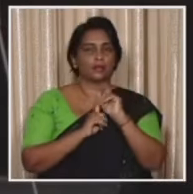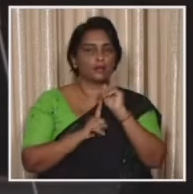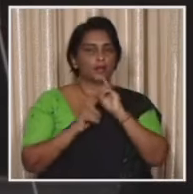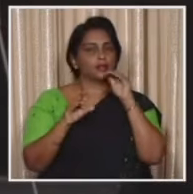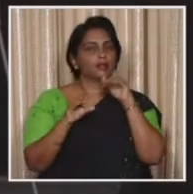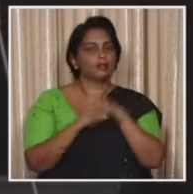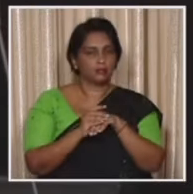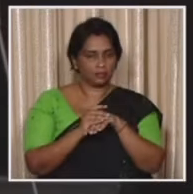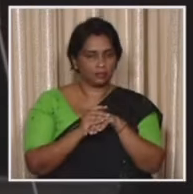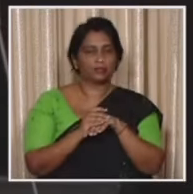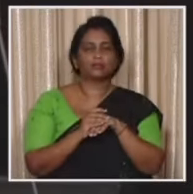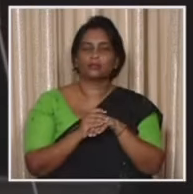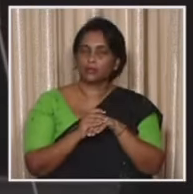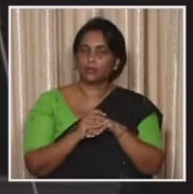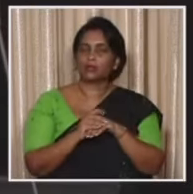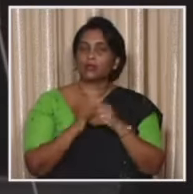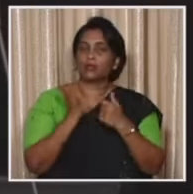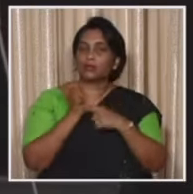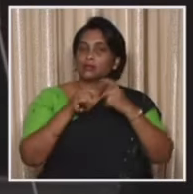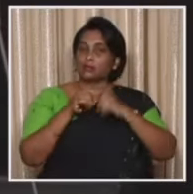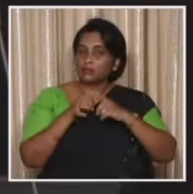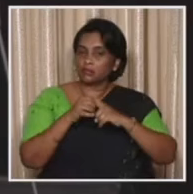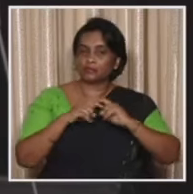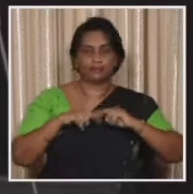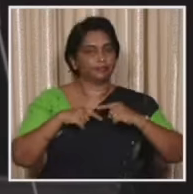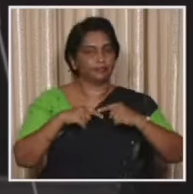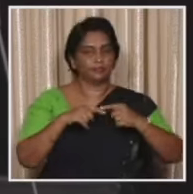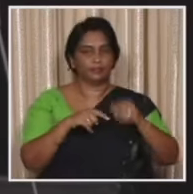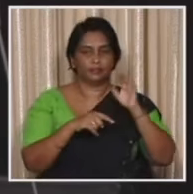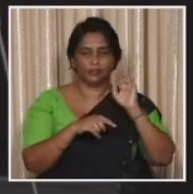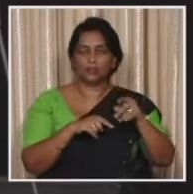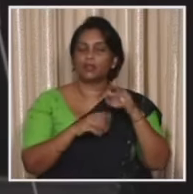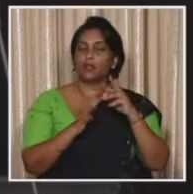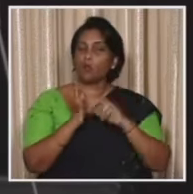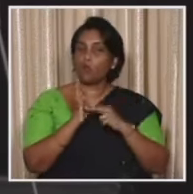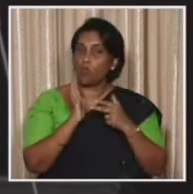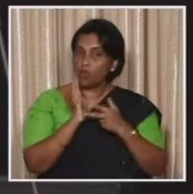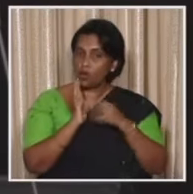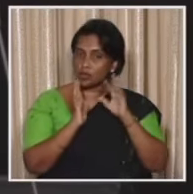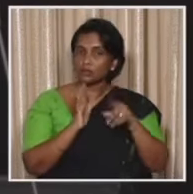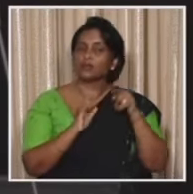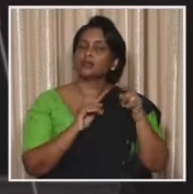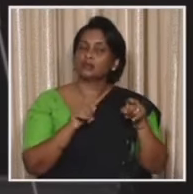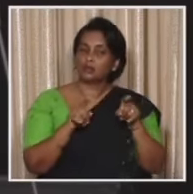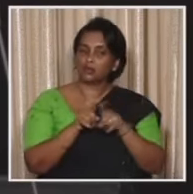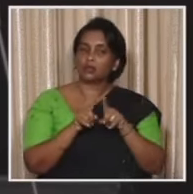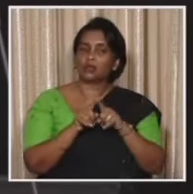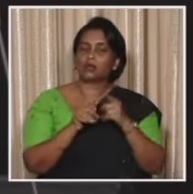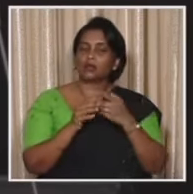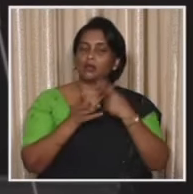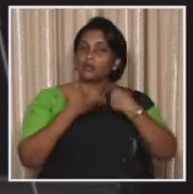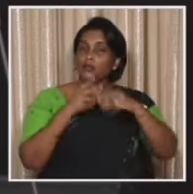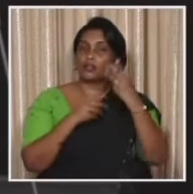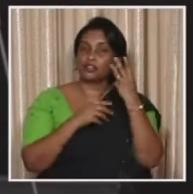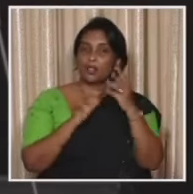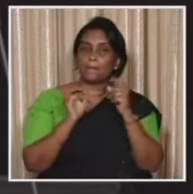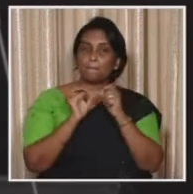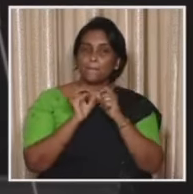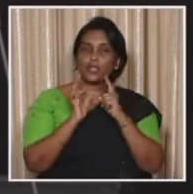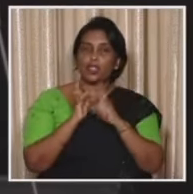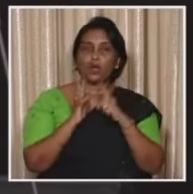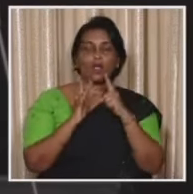ඉඳලා ලන්සු කැඳවන නැත්නම් එක්ස්ප්‍රෙෂන් ඔෆ් ඉන්ට්‍රස් කැඳවන ව්‍යාපෘති තියෙනවා වගේම වර්ග 3ක් BOI